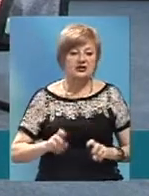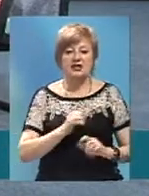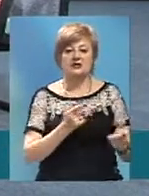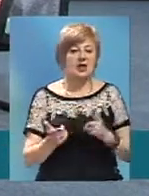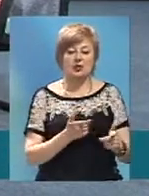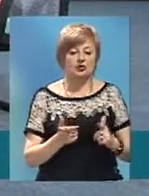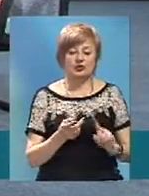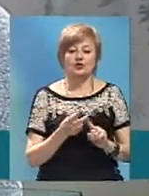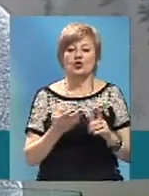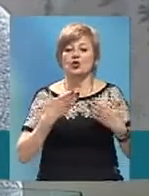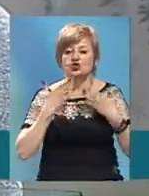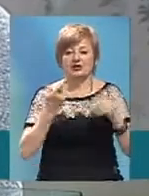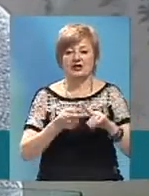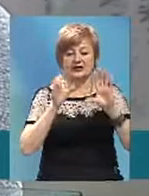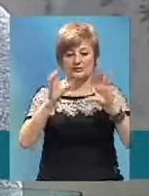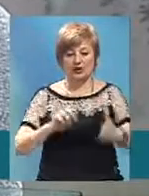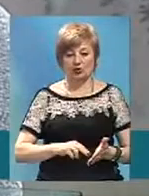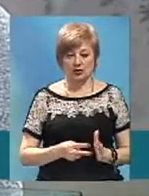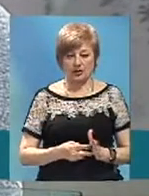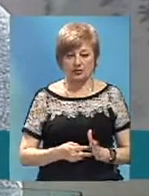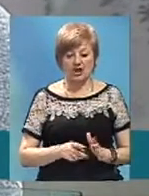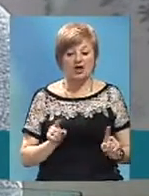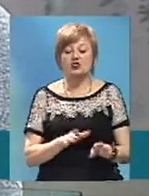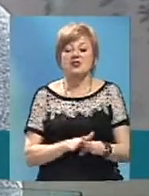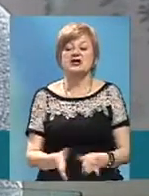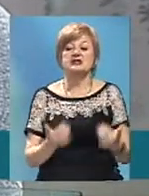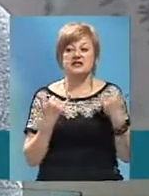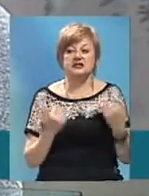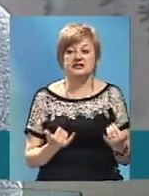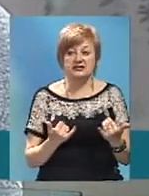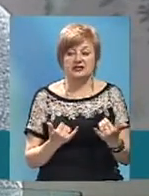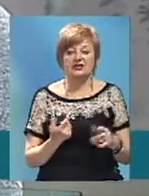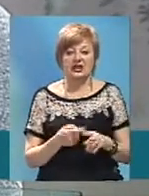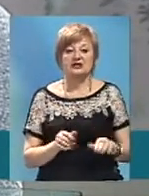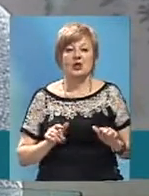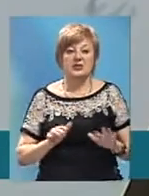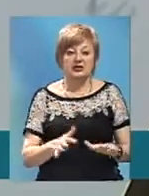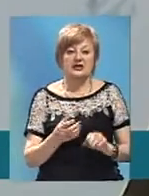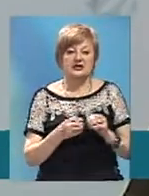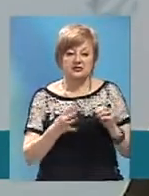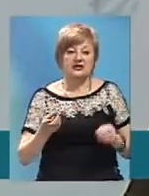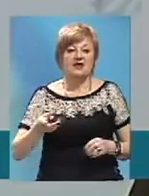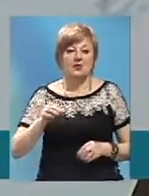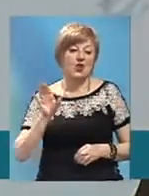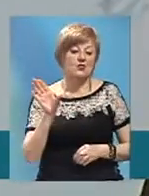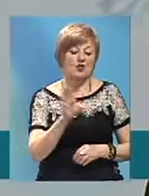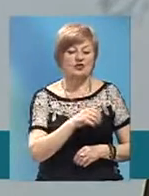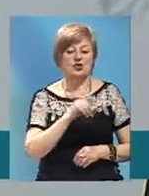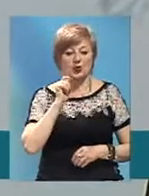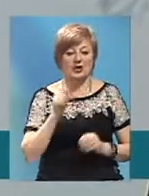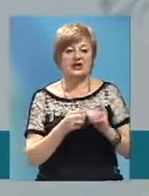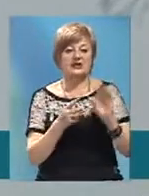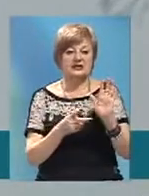до другого читання цей законопроект. Що відбувається сьогодні, зараз, після серії цих акцій 15 травня по всій Україні, 17-го